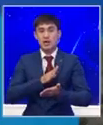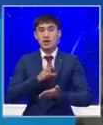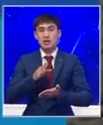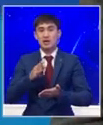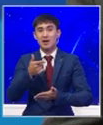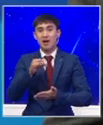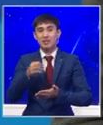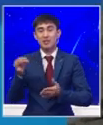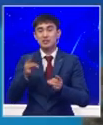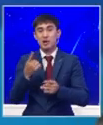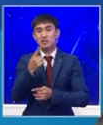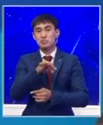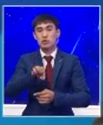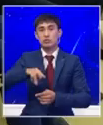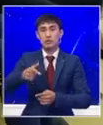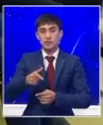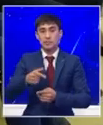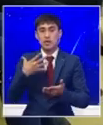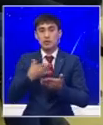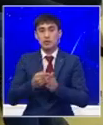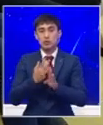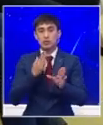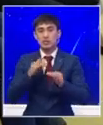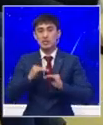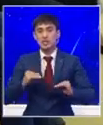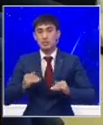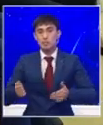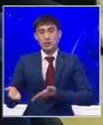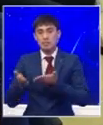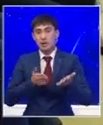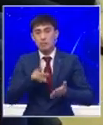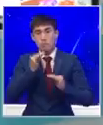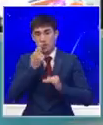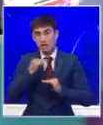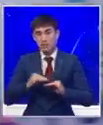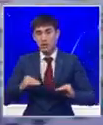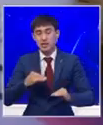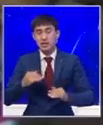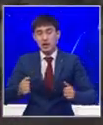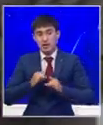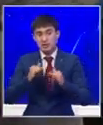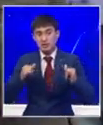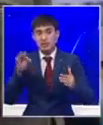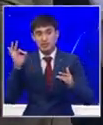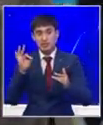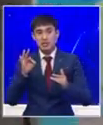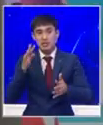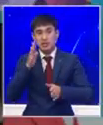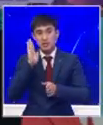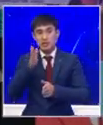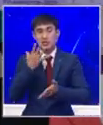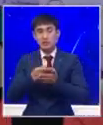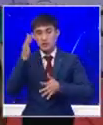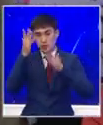Гранта в размере 1 млн тенге в свою очередь ребята призвали младшее поколение развиваться рисковать и идти к своей мечте несмотря на